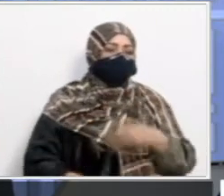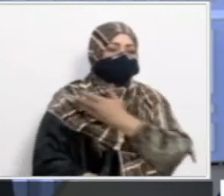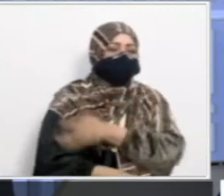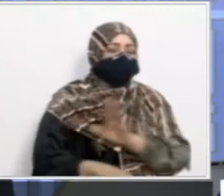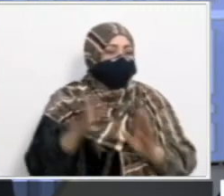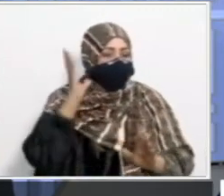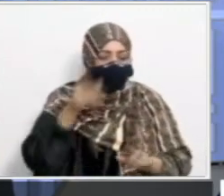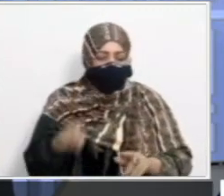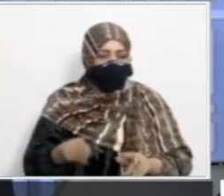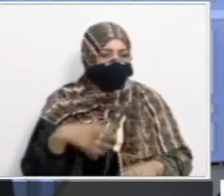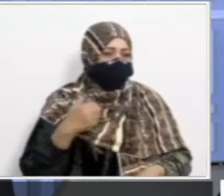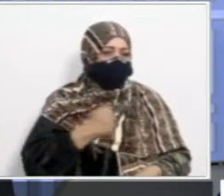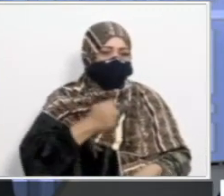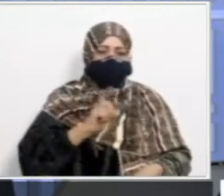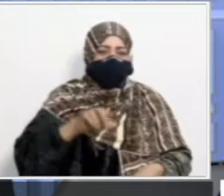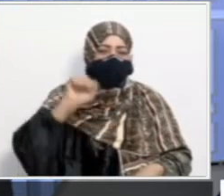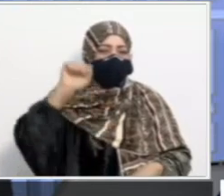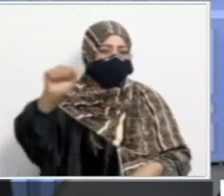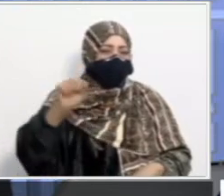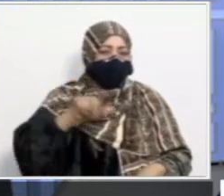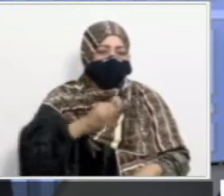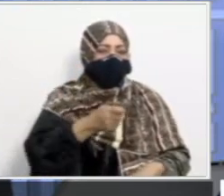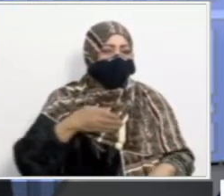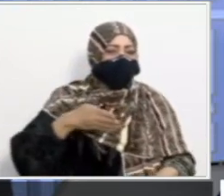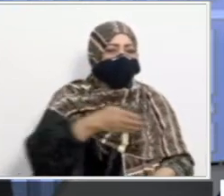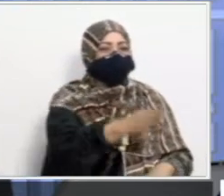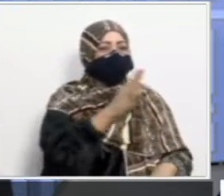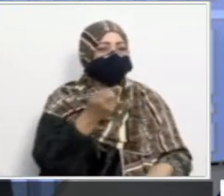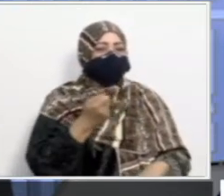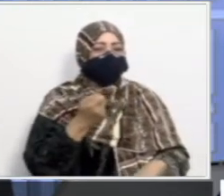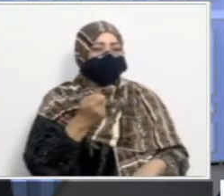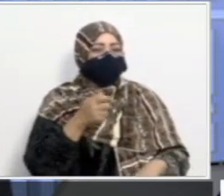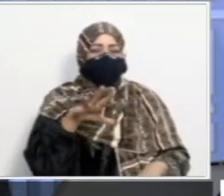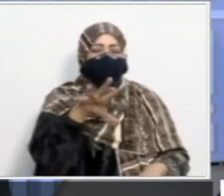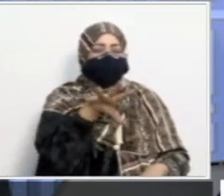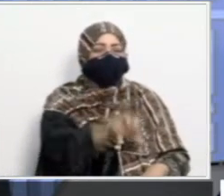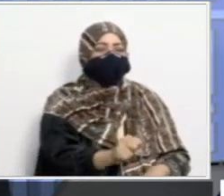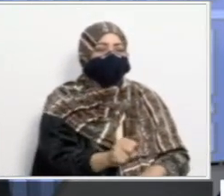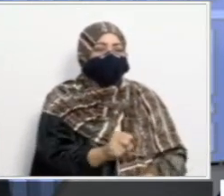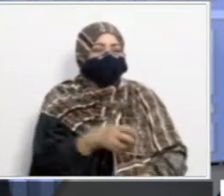لأنك صليت في مكان مغصوب، يعني تلبست أثناء الصلاة بمعصية ومحرم.